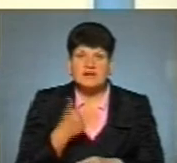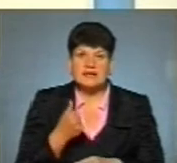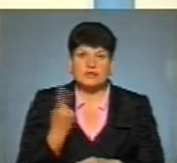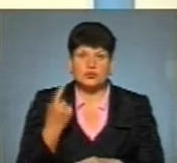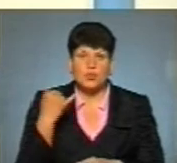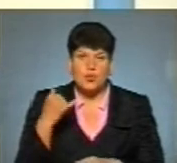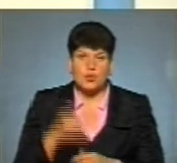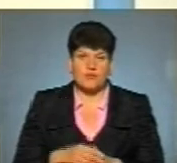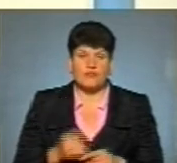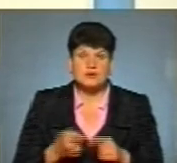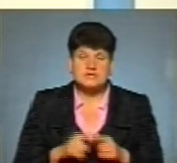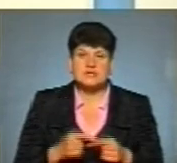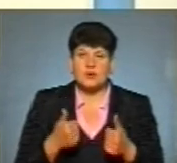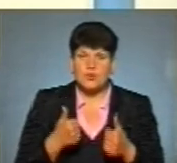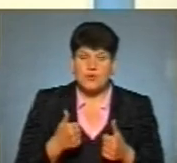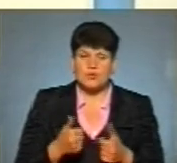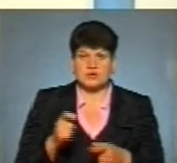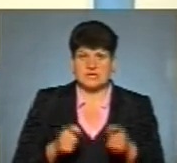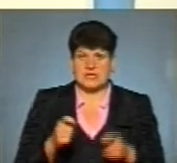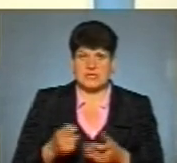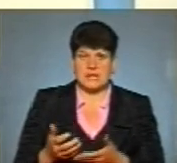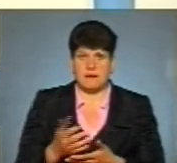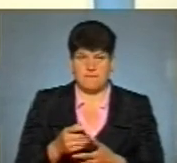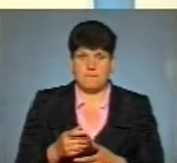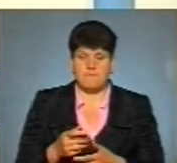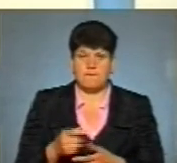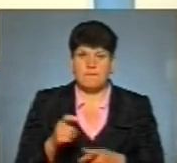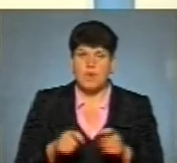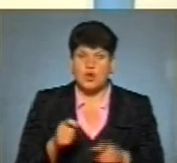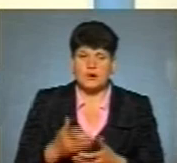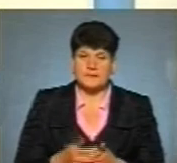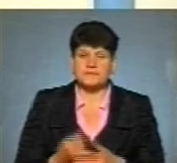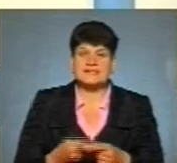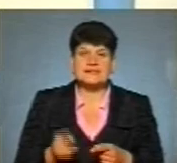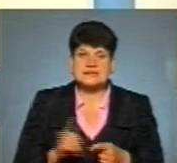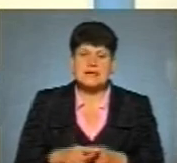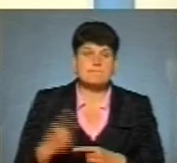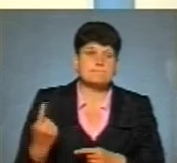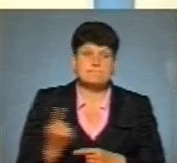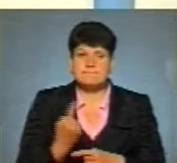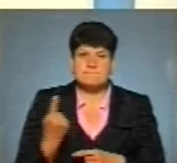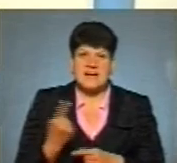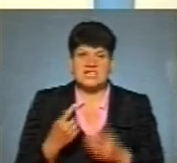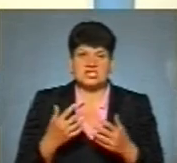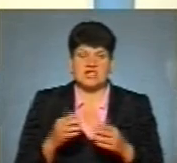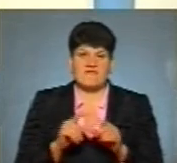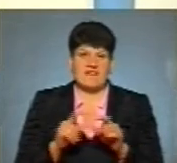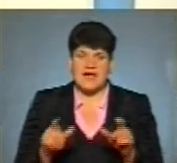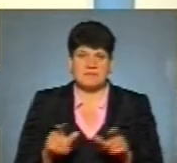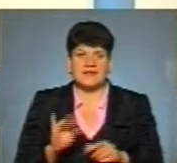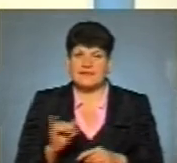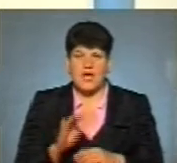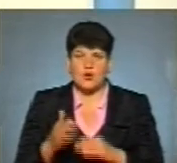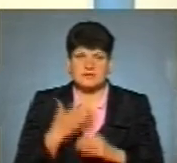Це досить хороший надій молока. Я думаю, що це перша ферма, але не остання в